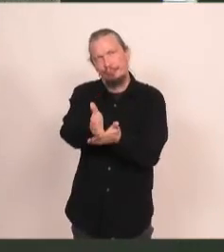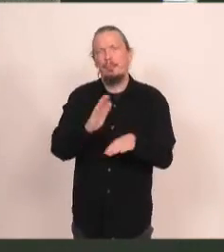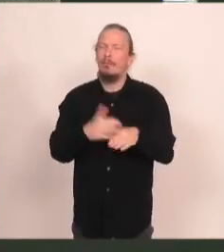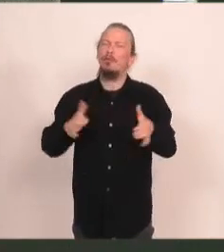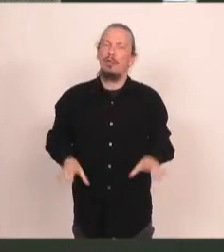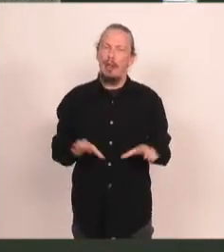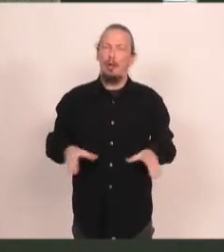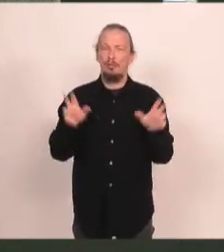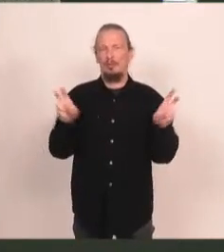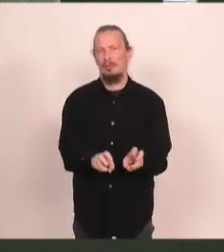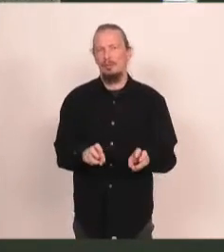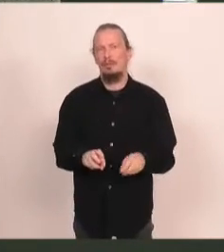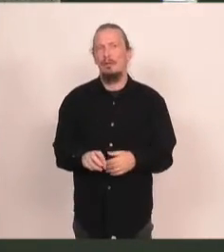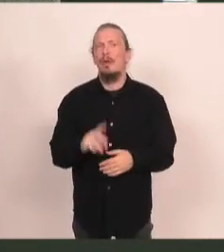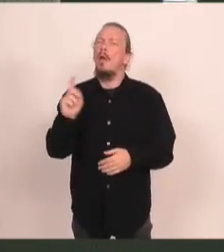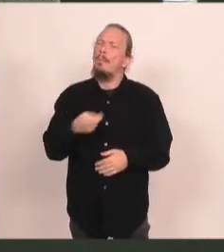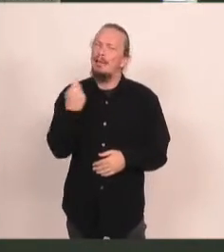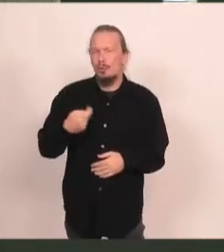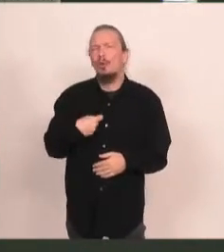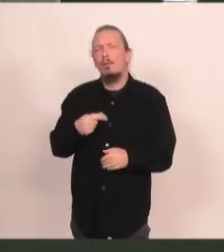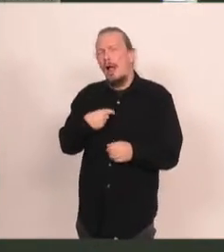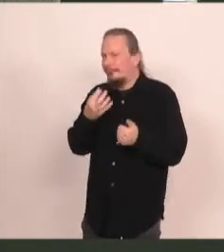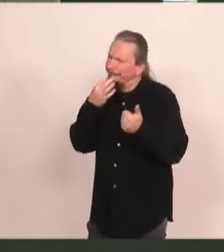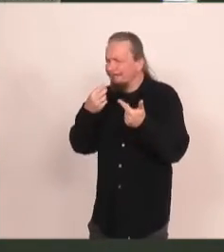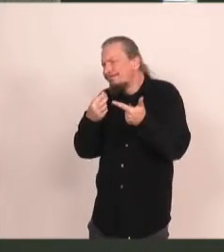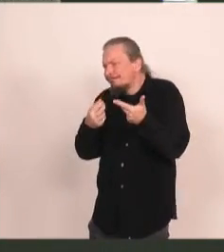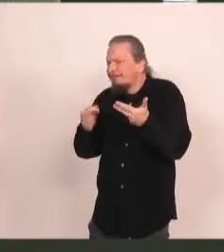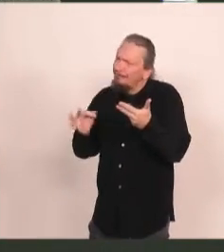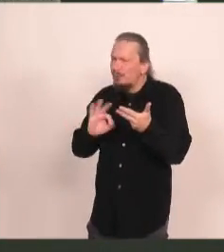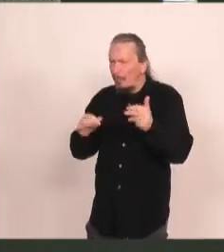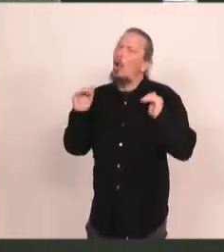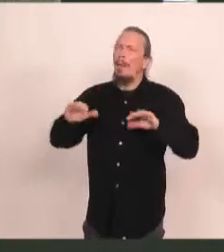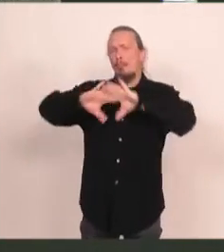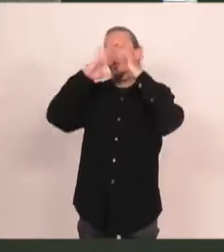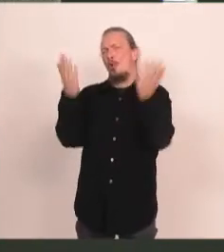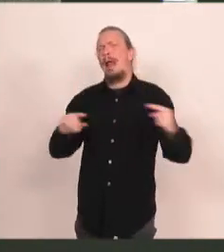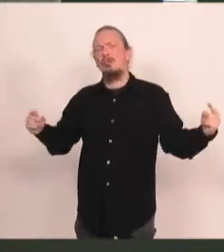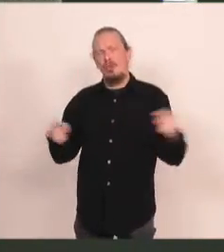délinquance. Évidemment, malgré ces quelques réserves exprimées ici, notre groupe votera pour ce schéma.